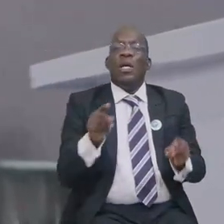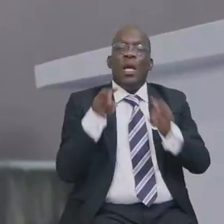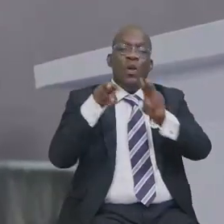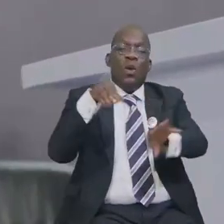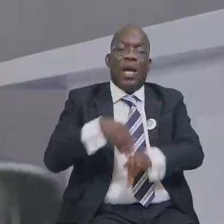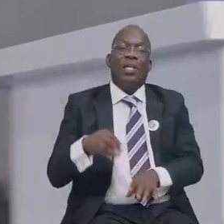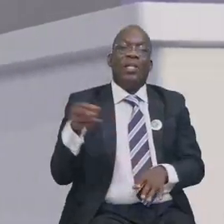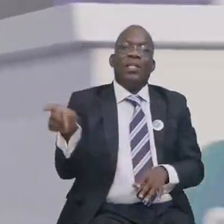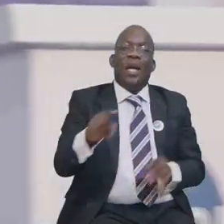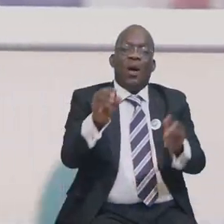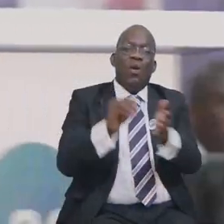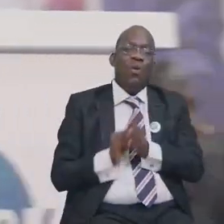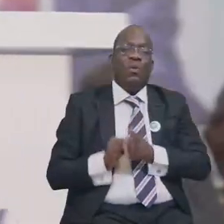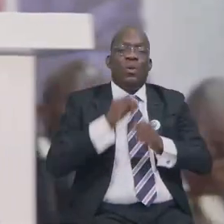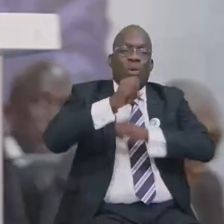endurent. Et on dit,